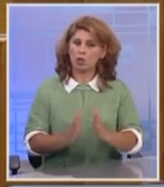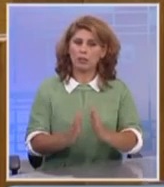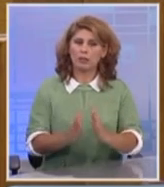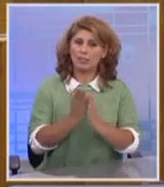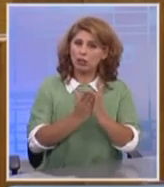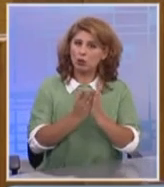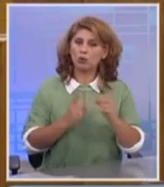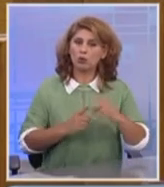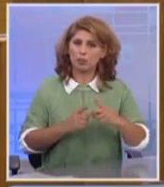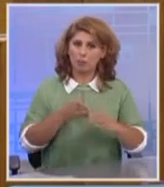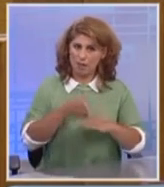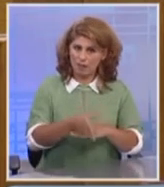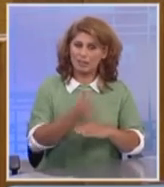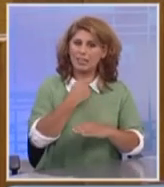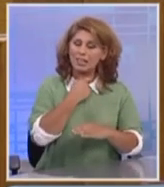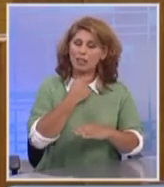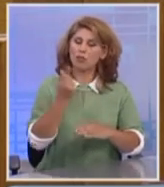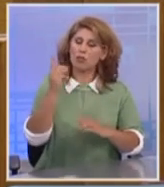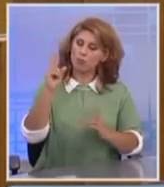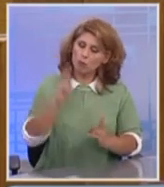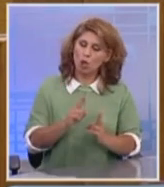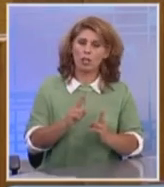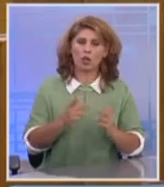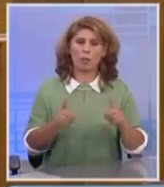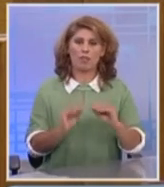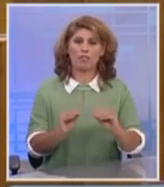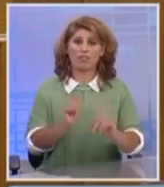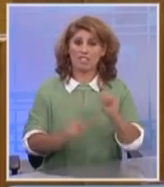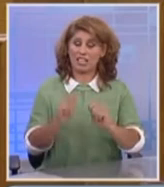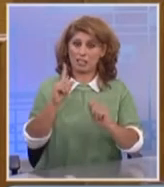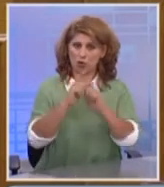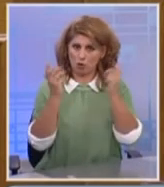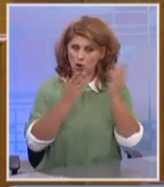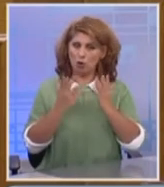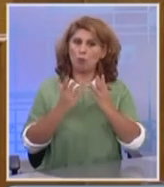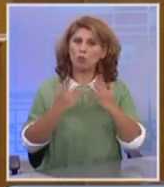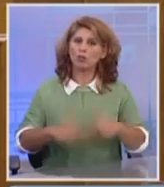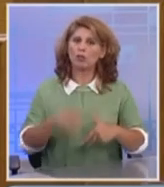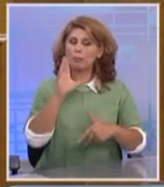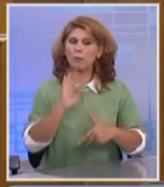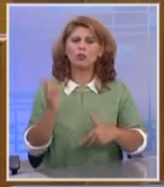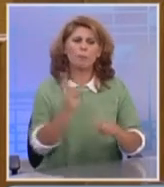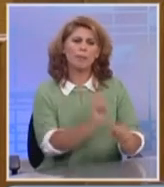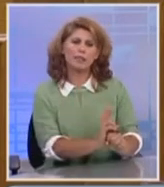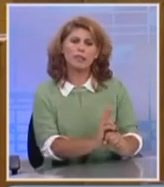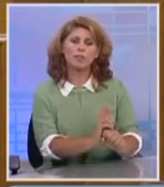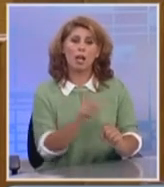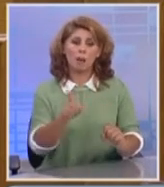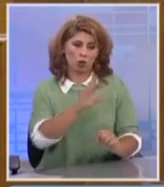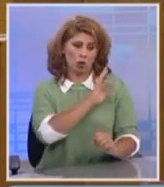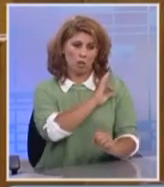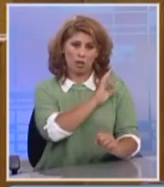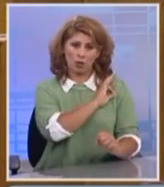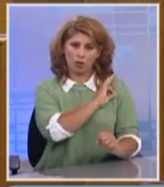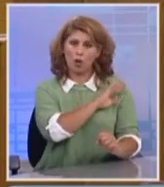παρεμβάσεις ώστε να χρειάζονται λιγότεροι εκπαιδευτικοί. Φτιάξατε ένα σχολείο που λειτουργεί κυριολεκτικά με ό,τι περισσεύει, από το